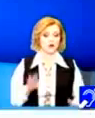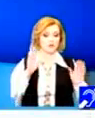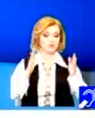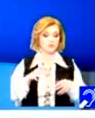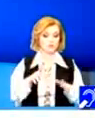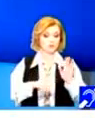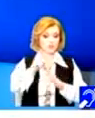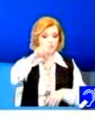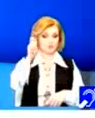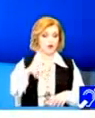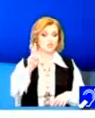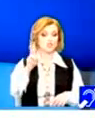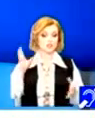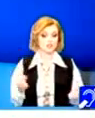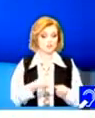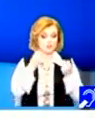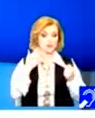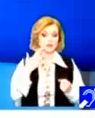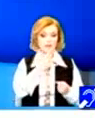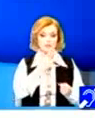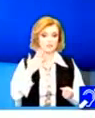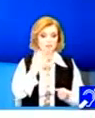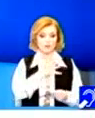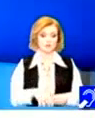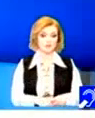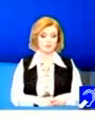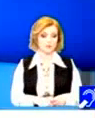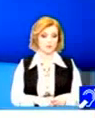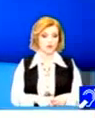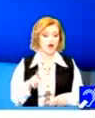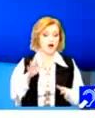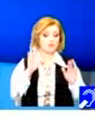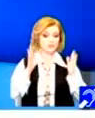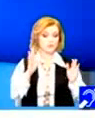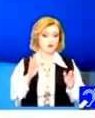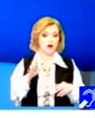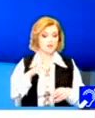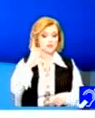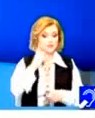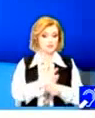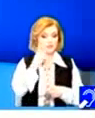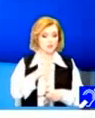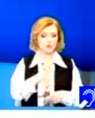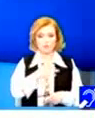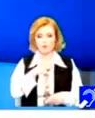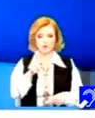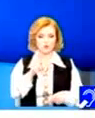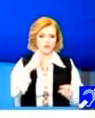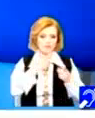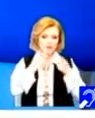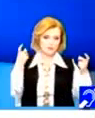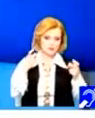Facebook declară război celor care susțin naționalismul și separatismul alb. Rețeaua de socializare va interzice orice conținut care susține